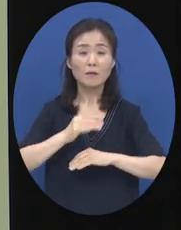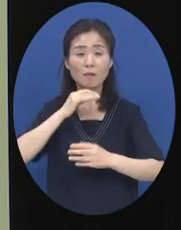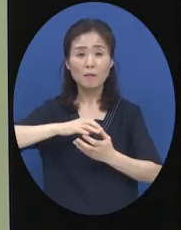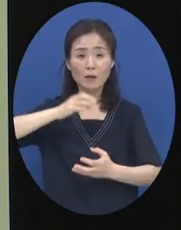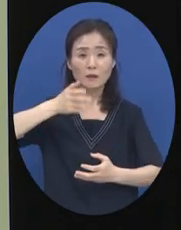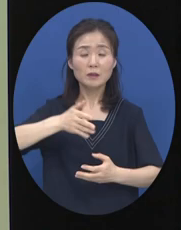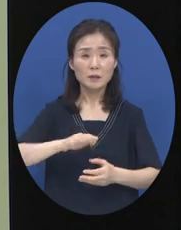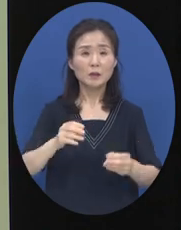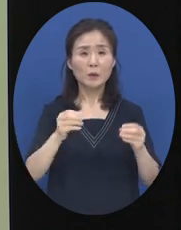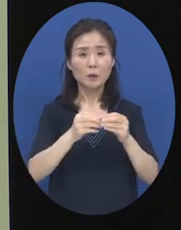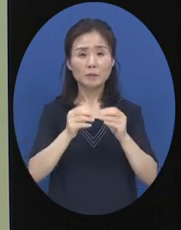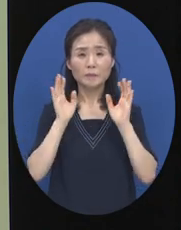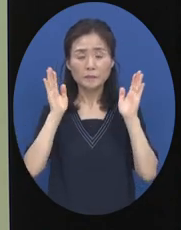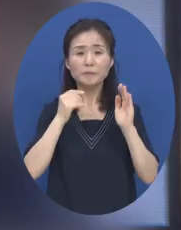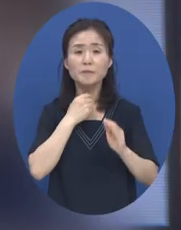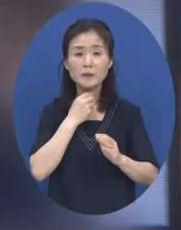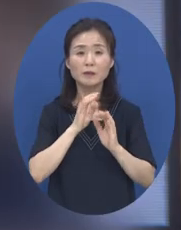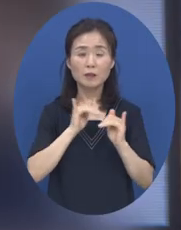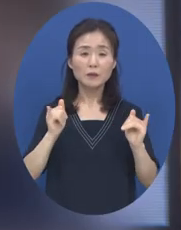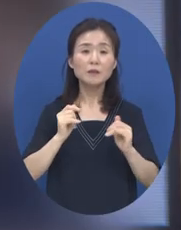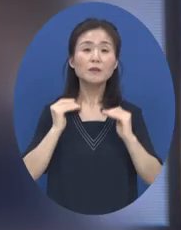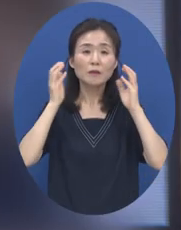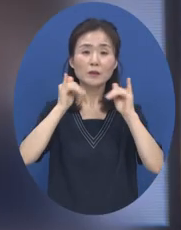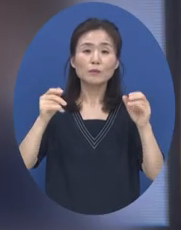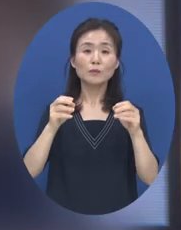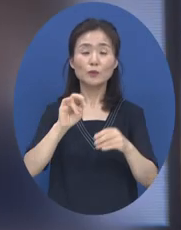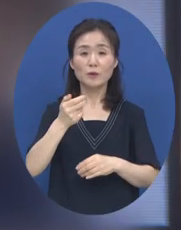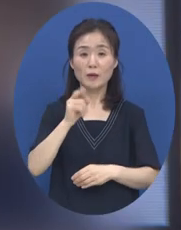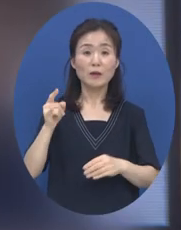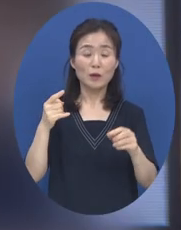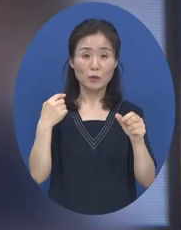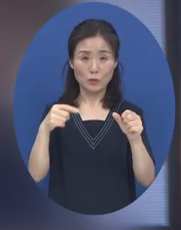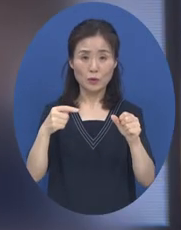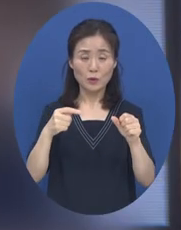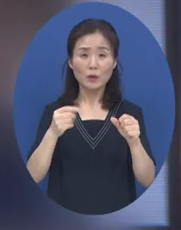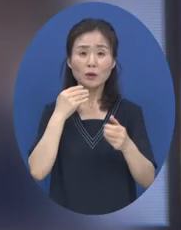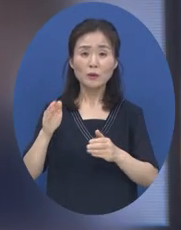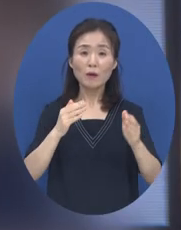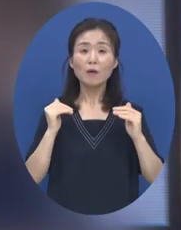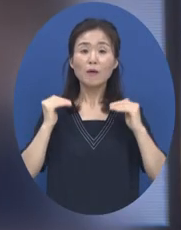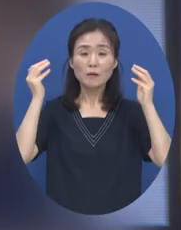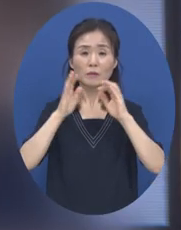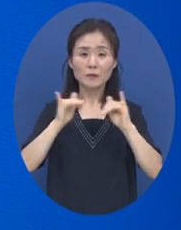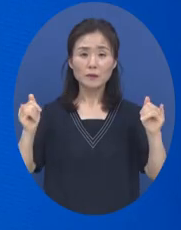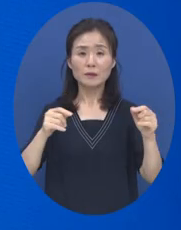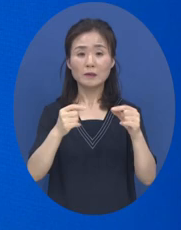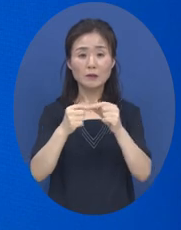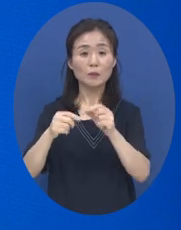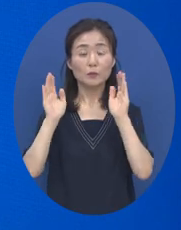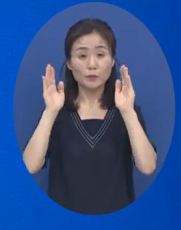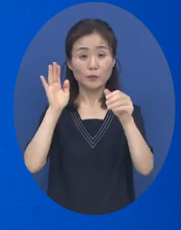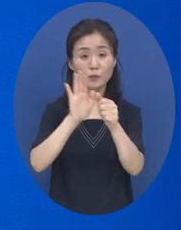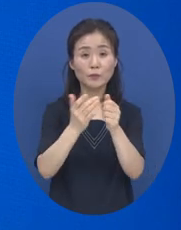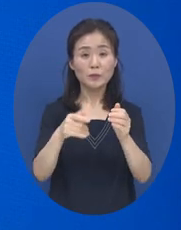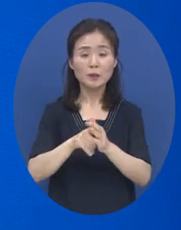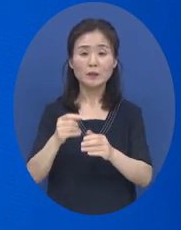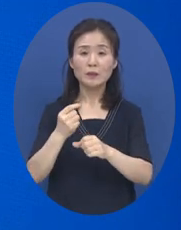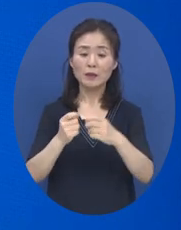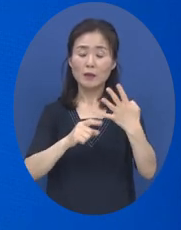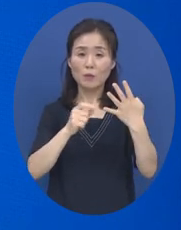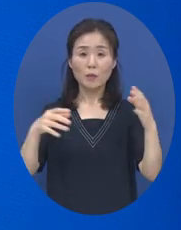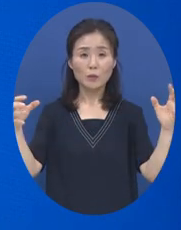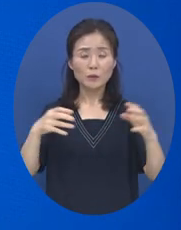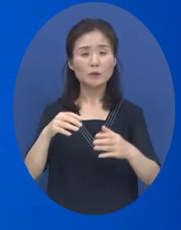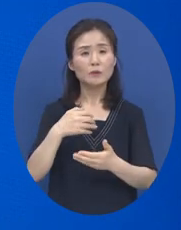성인 문해 교육이라고 합니다. 경기도 평생교육진흥원이 경기도 내 어르신들의 글 공부를 돕기 위해 지난 4월